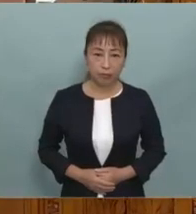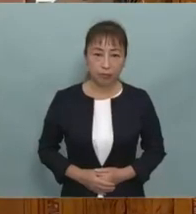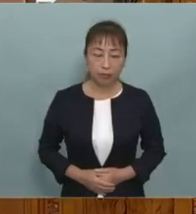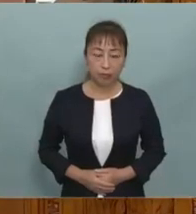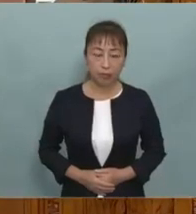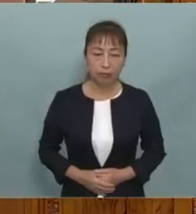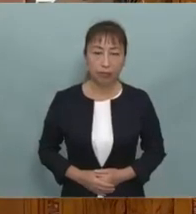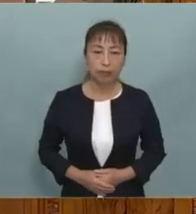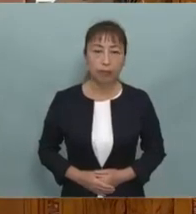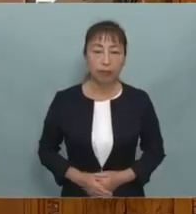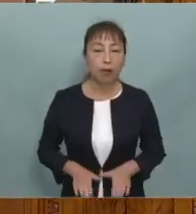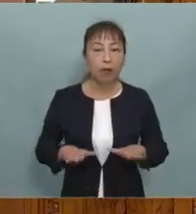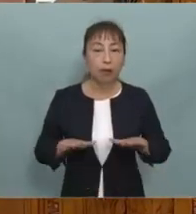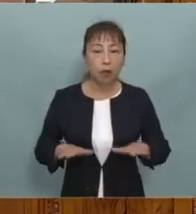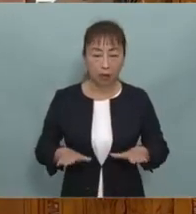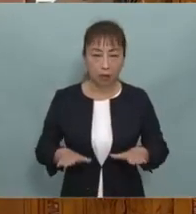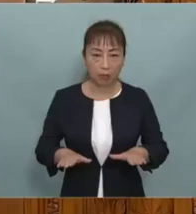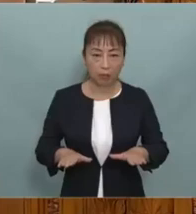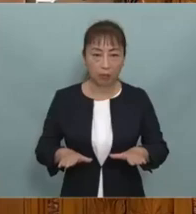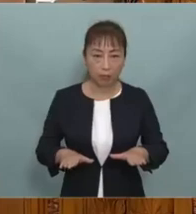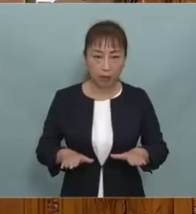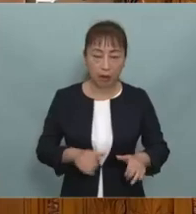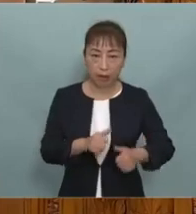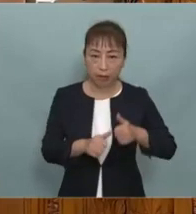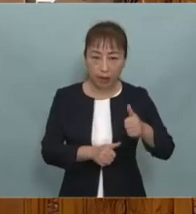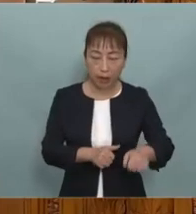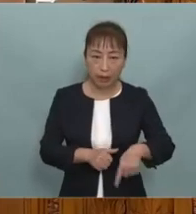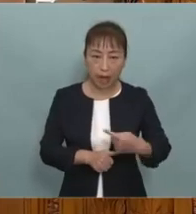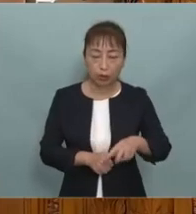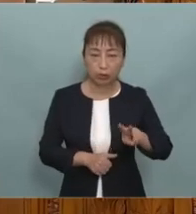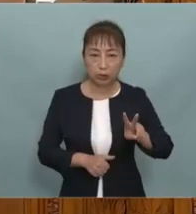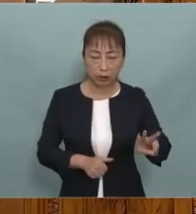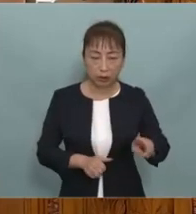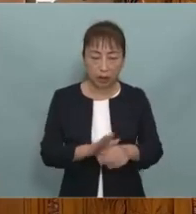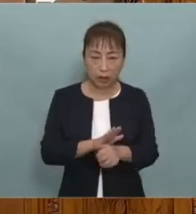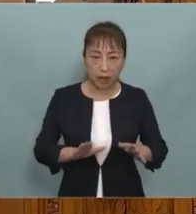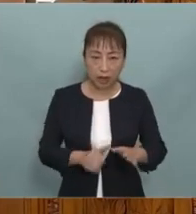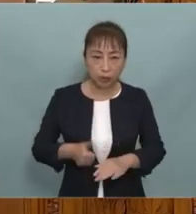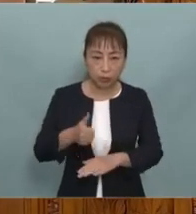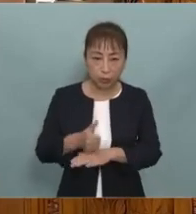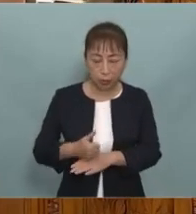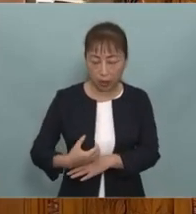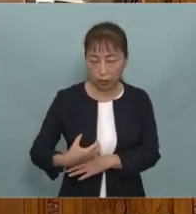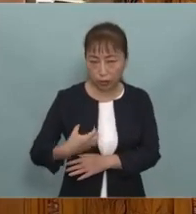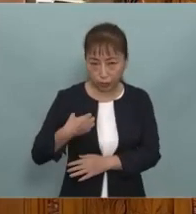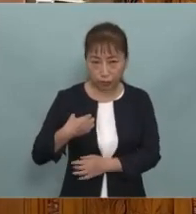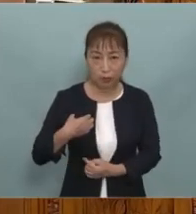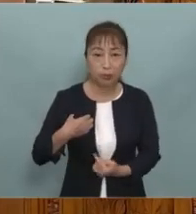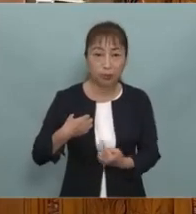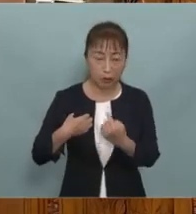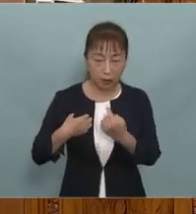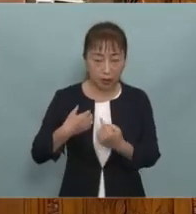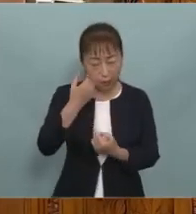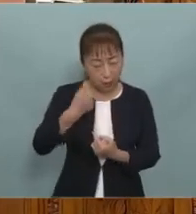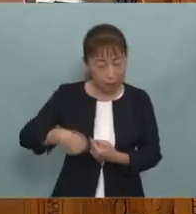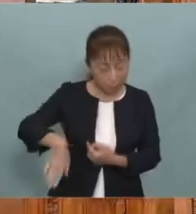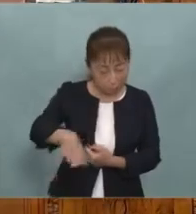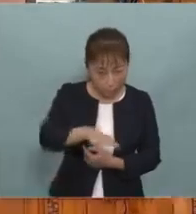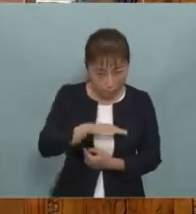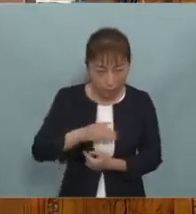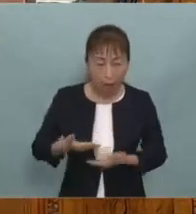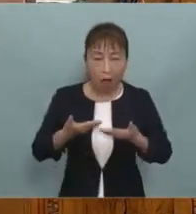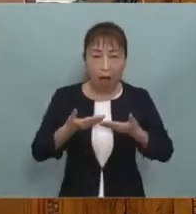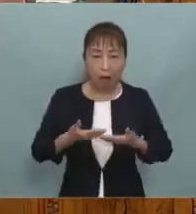大臣この度第102代内閣総理大臣に就任いたしました全ての人に